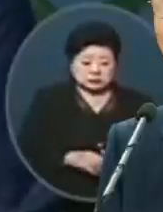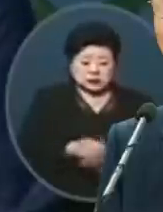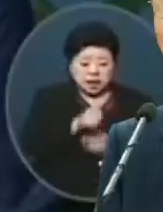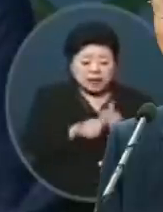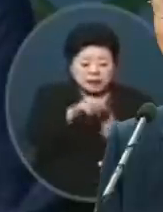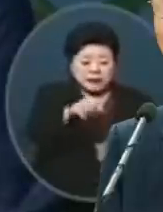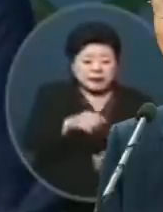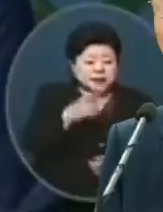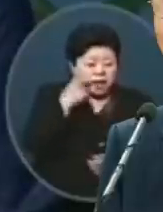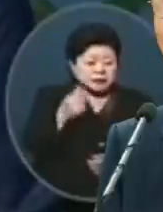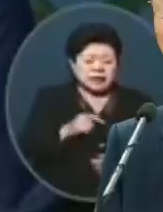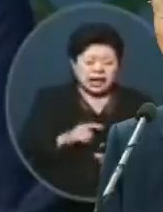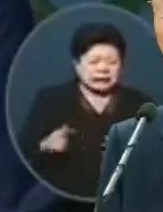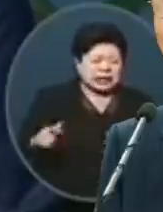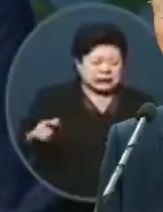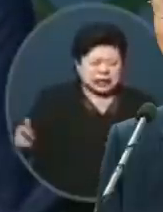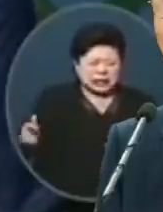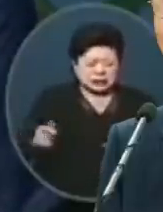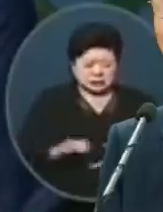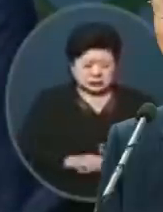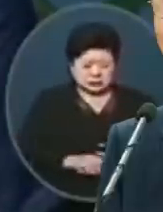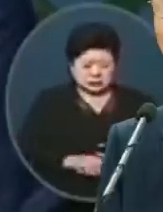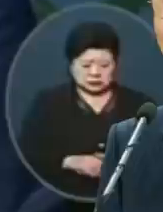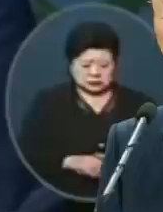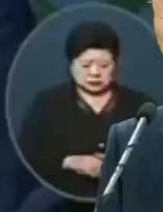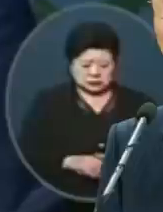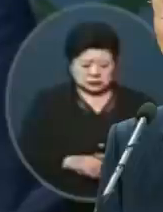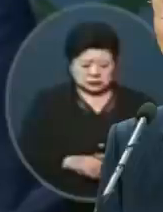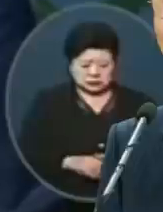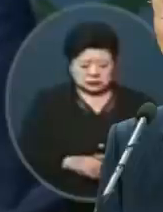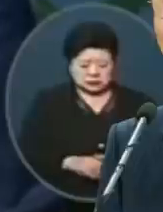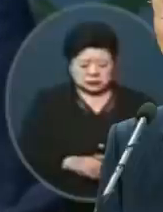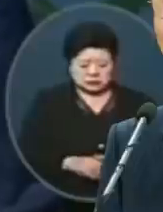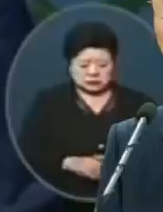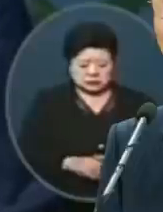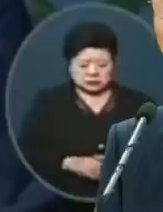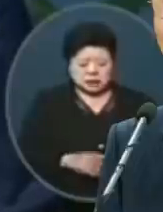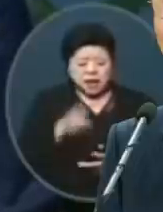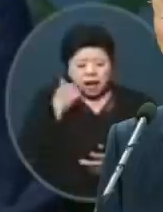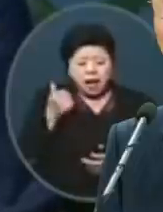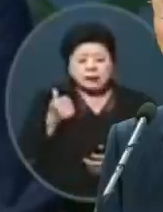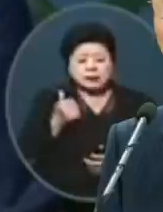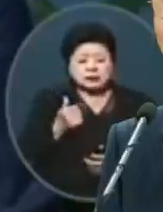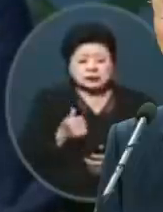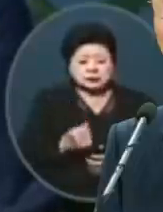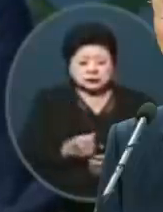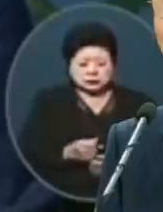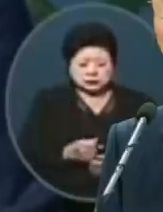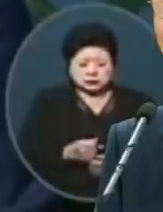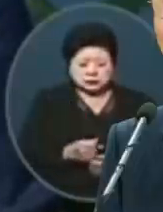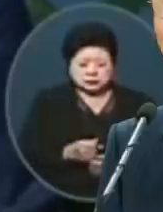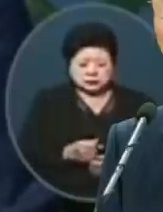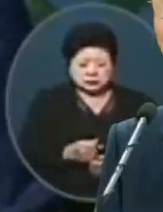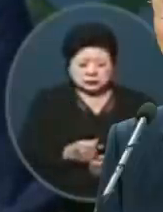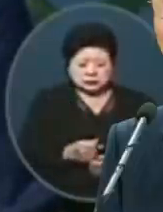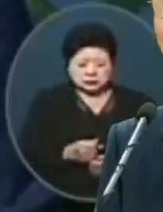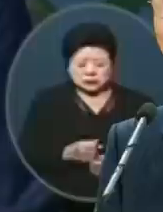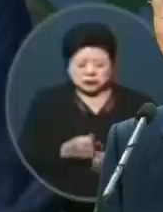앞에서 아버지 안 그렇습니다. 이건 이렇고 이건 저렇습니다. 아버지를 어떻게 알고